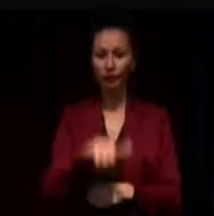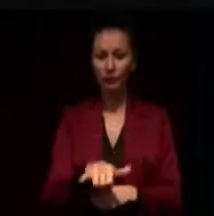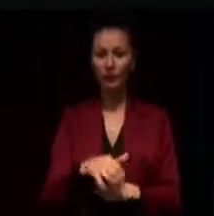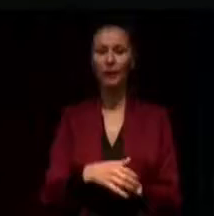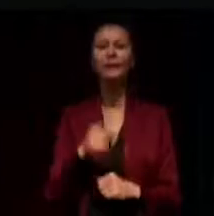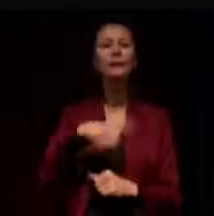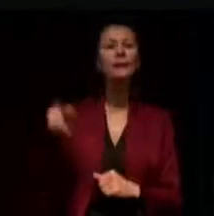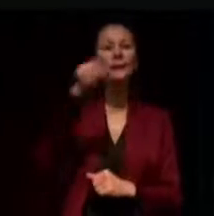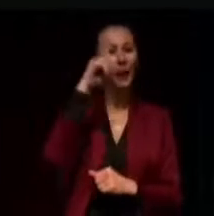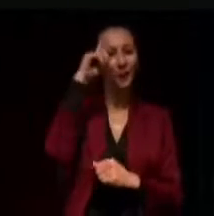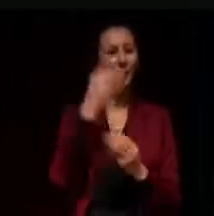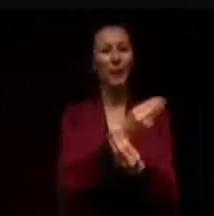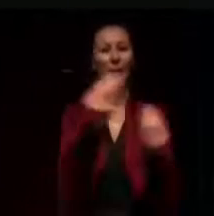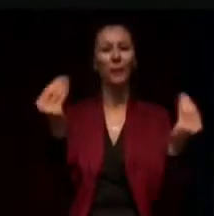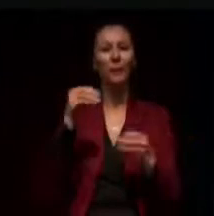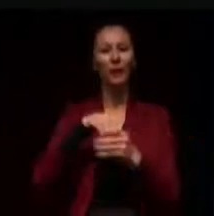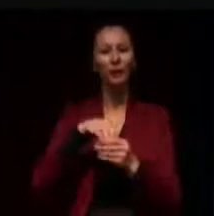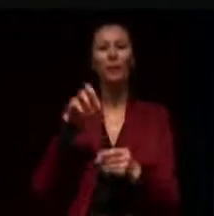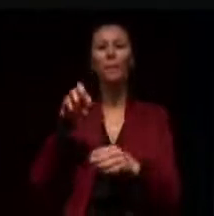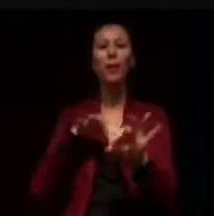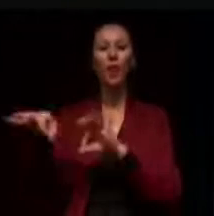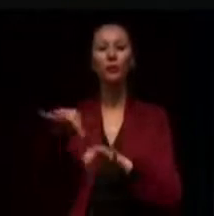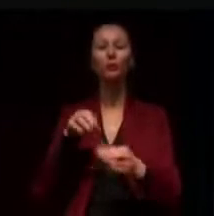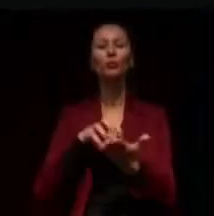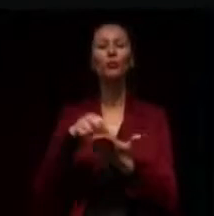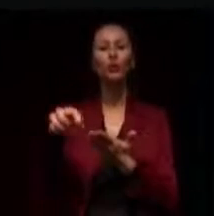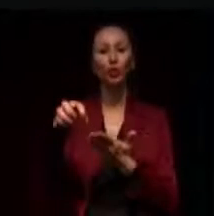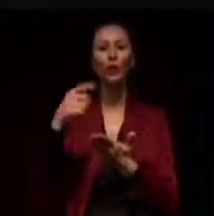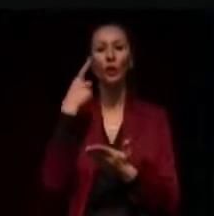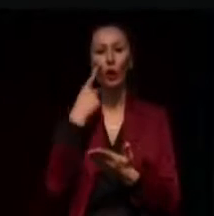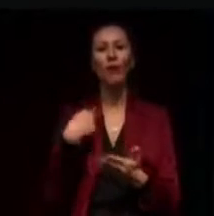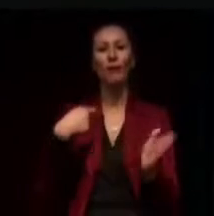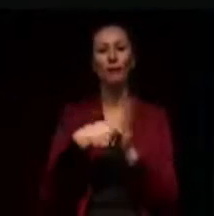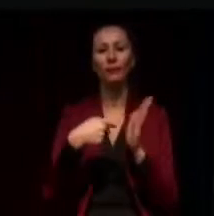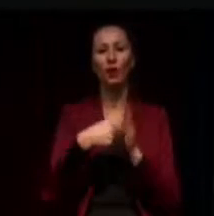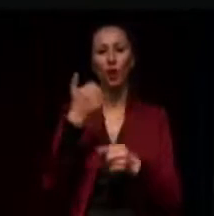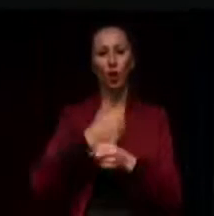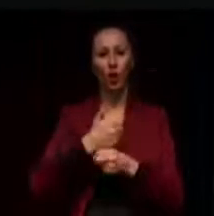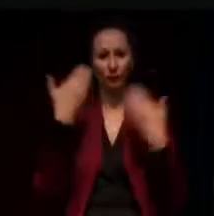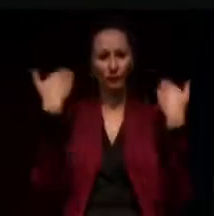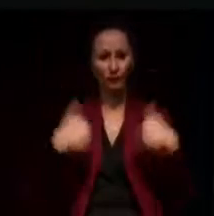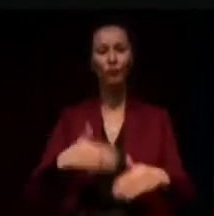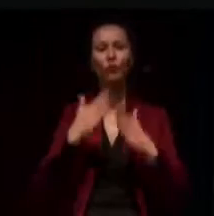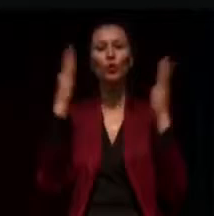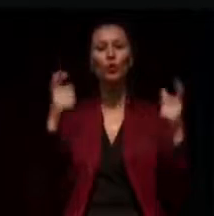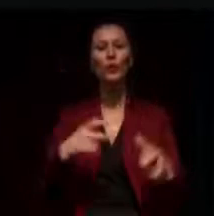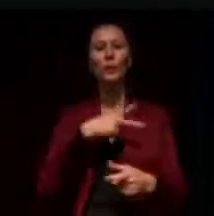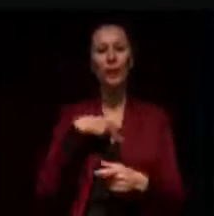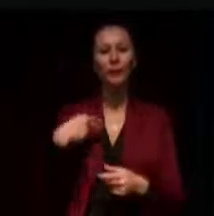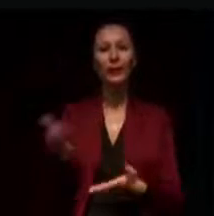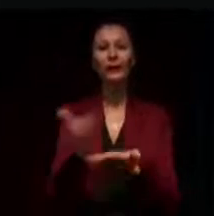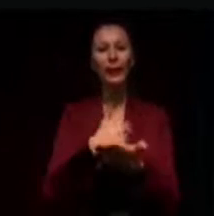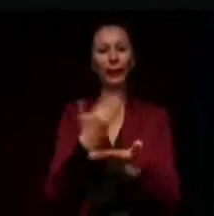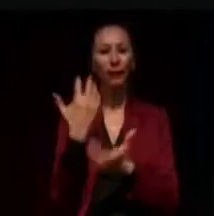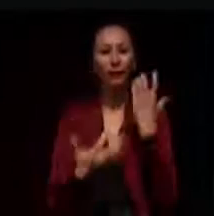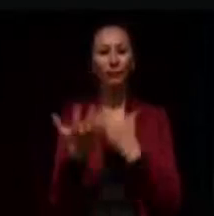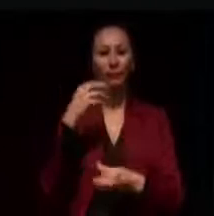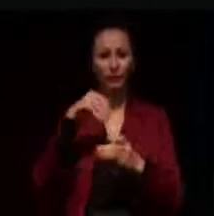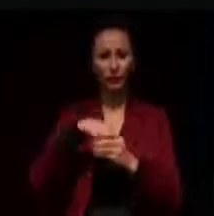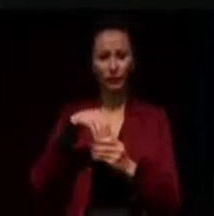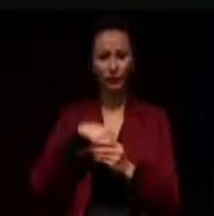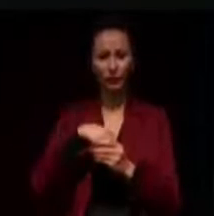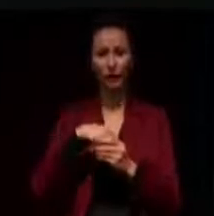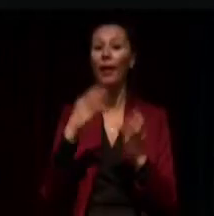hakkında sizleri bilgilendirmek için Plan Bütçe Komisyonu adına görev almış bulunmaktayım. Büyükşehir Belediyesi gelir kaynakları